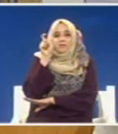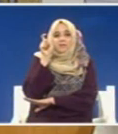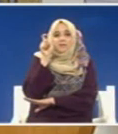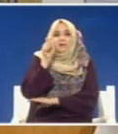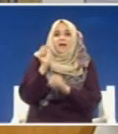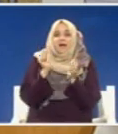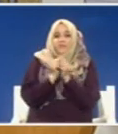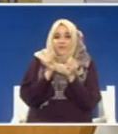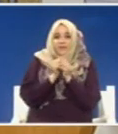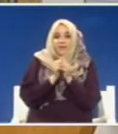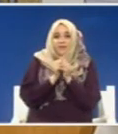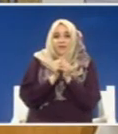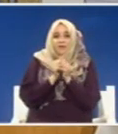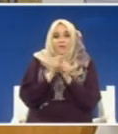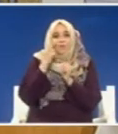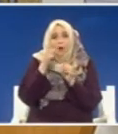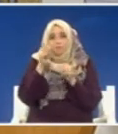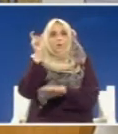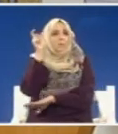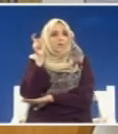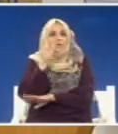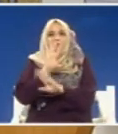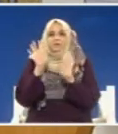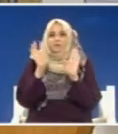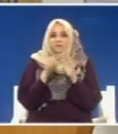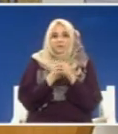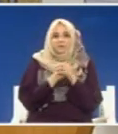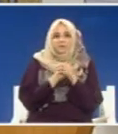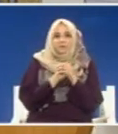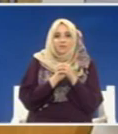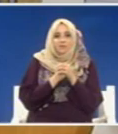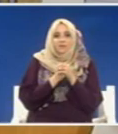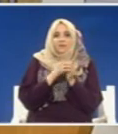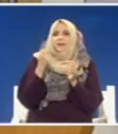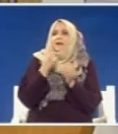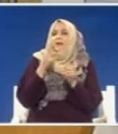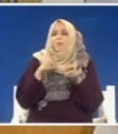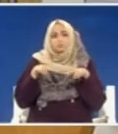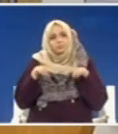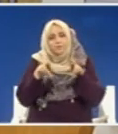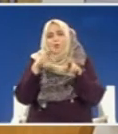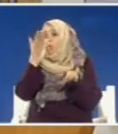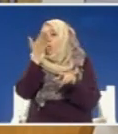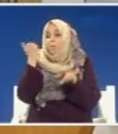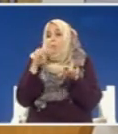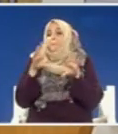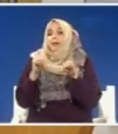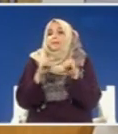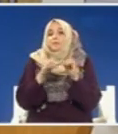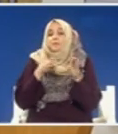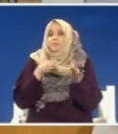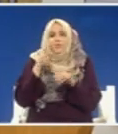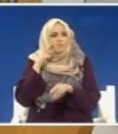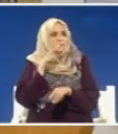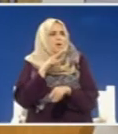معلم يعني معناها له علامات تدل على أنه مسجد. لو مر مسافر لا يعرف البلدة